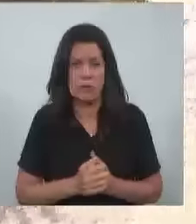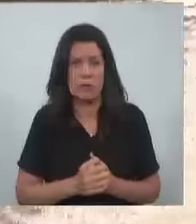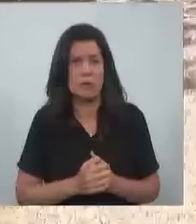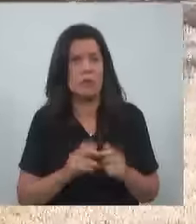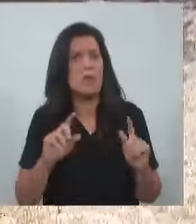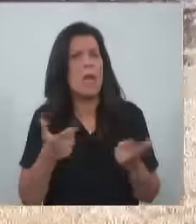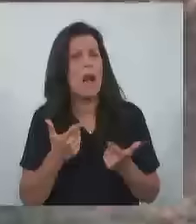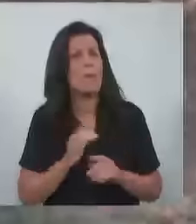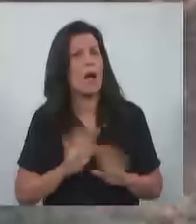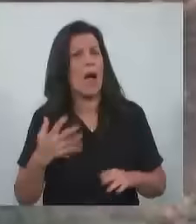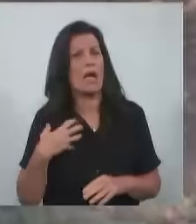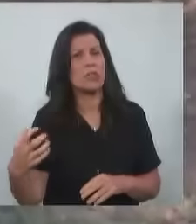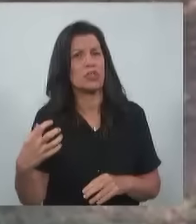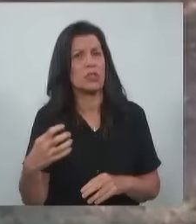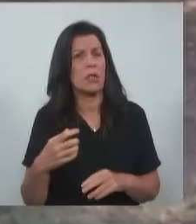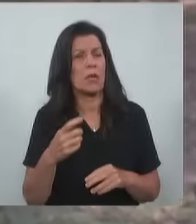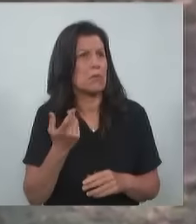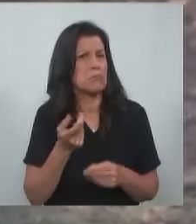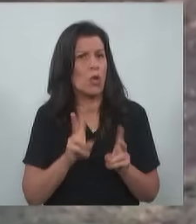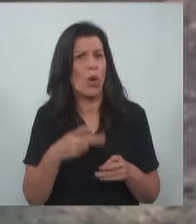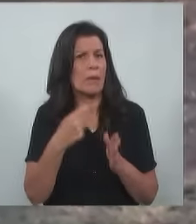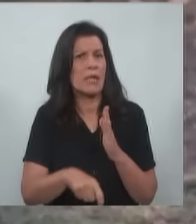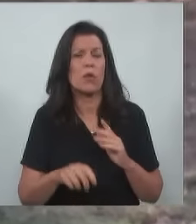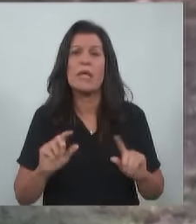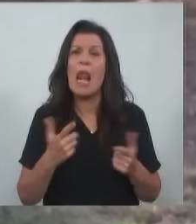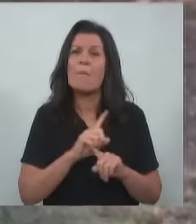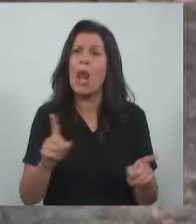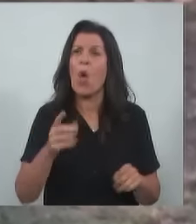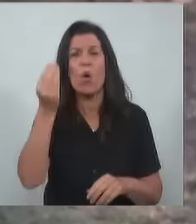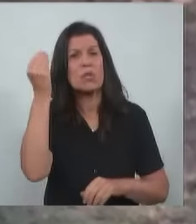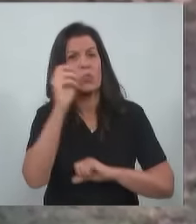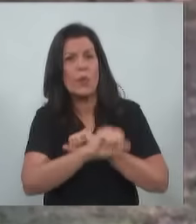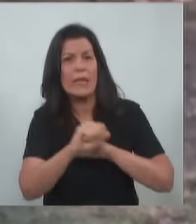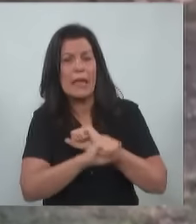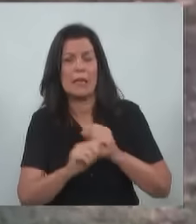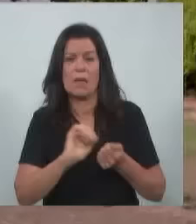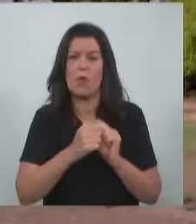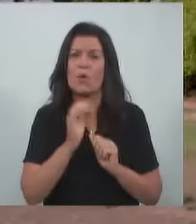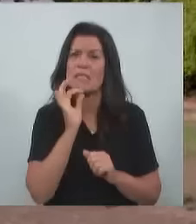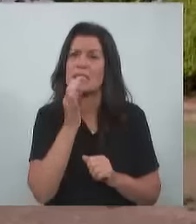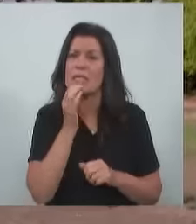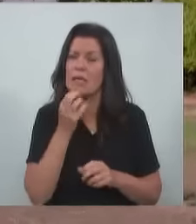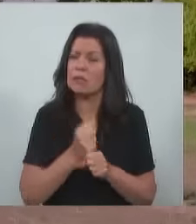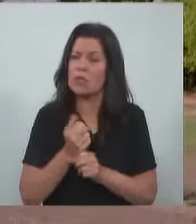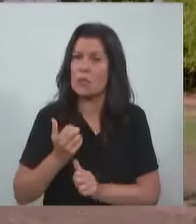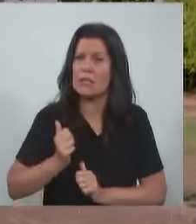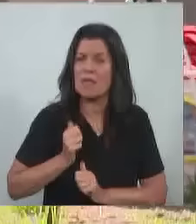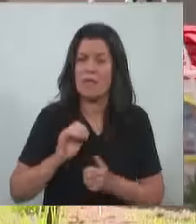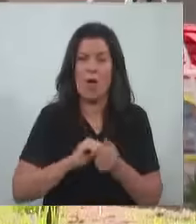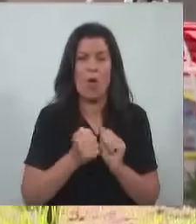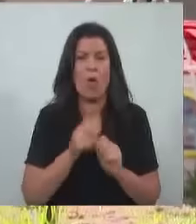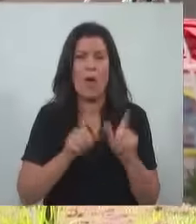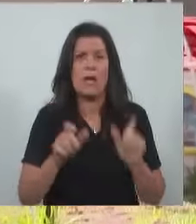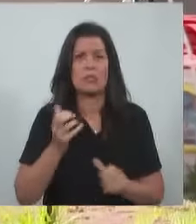שטח כזה במקום כזה? למה לא לאפשר לסטודנטים או לצעירים יוצאי צבא או אנשי מילואים מפונים שחוששים לחזור